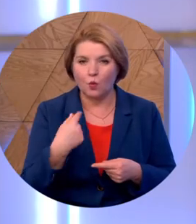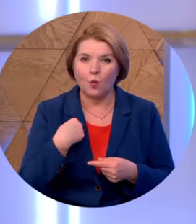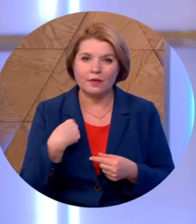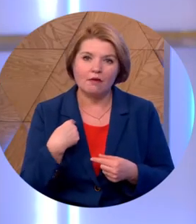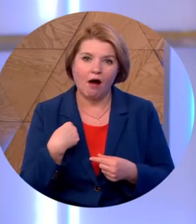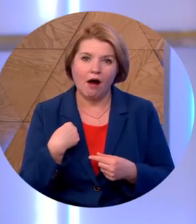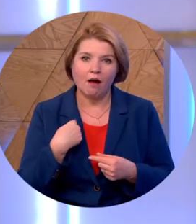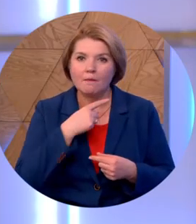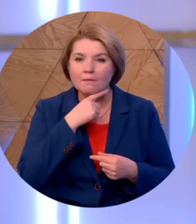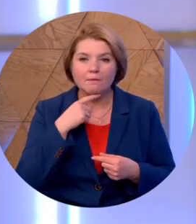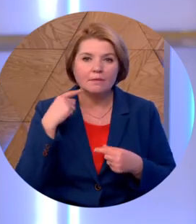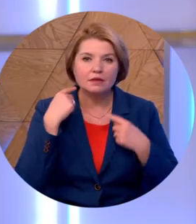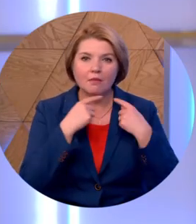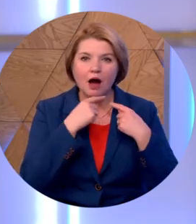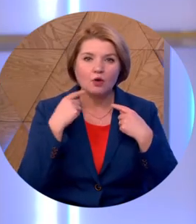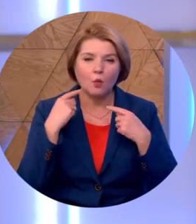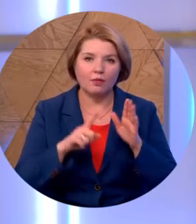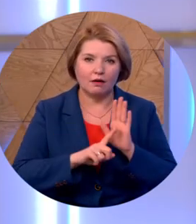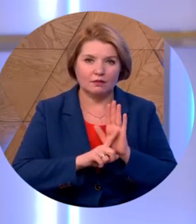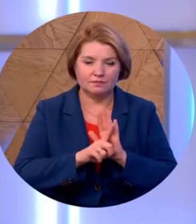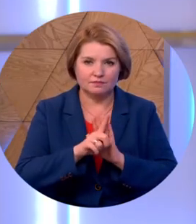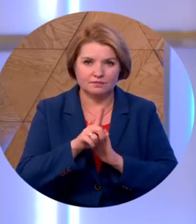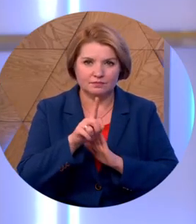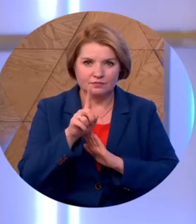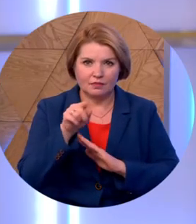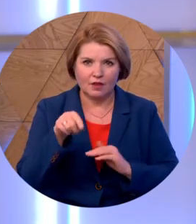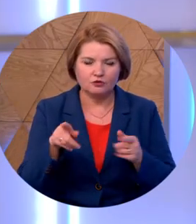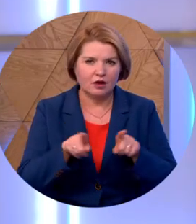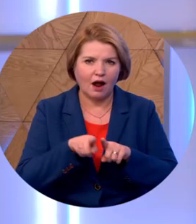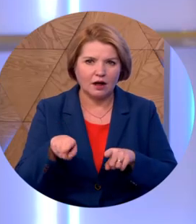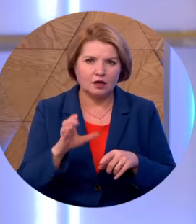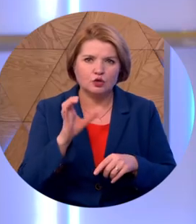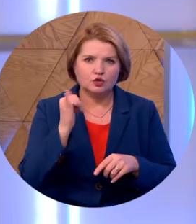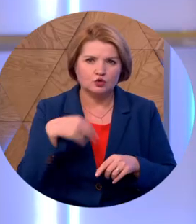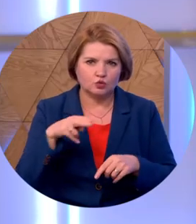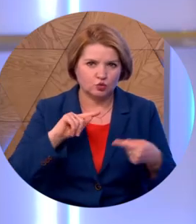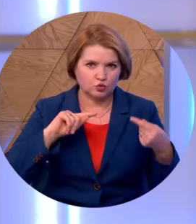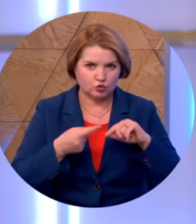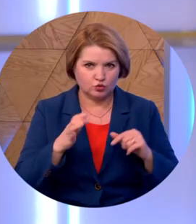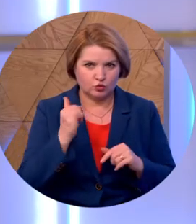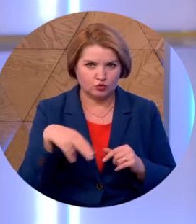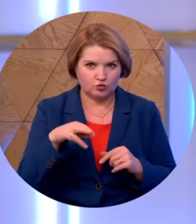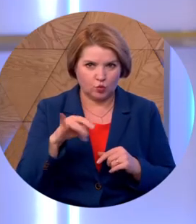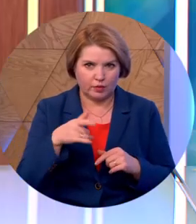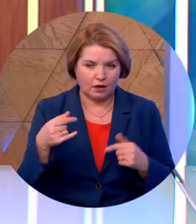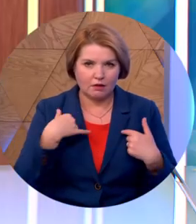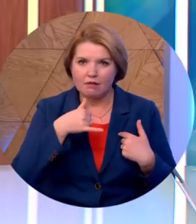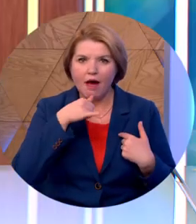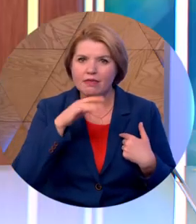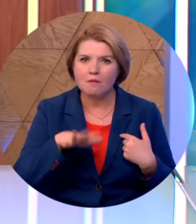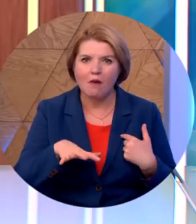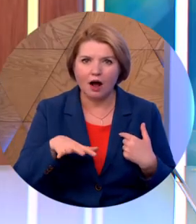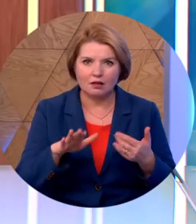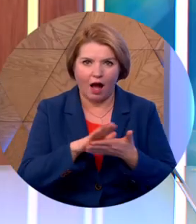бы впадать а начались не судороги а неметь в общем я не могла шевелить Вот именно